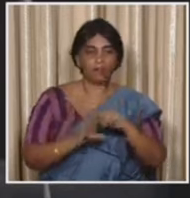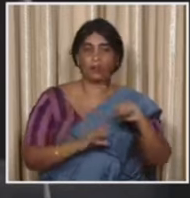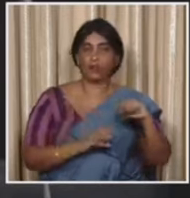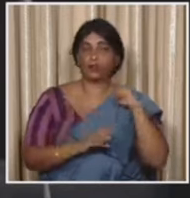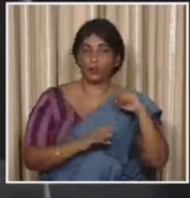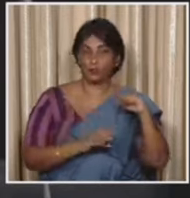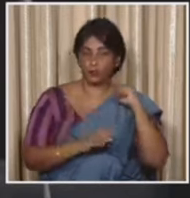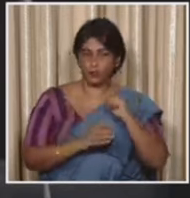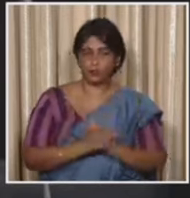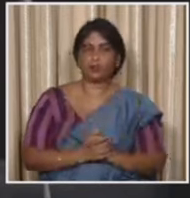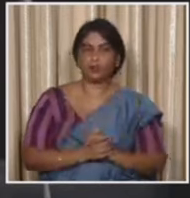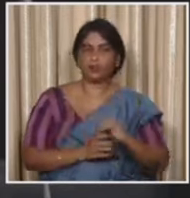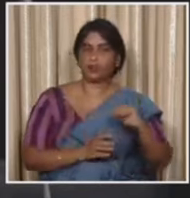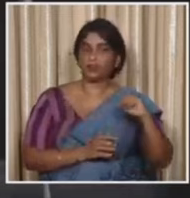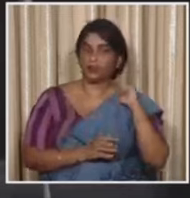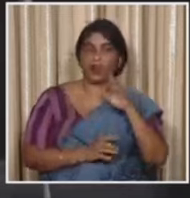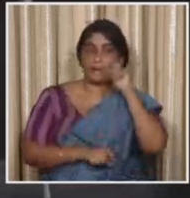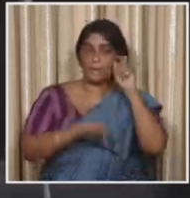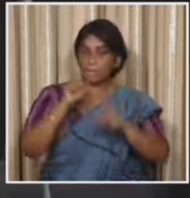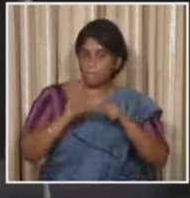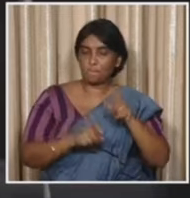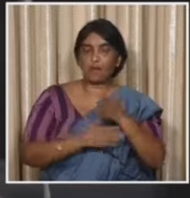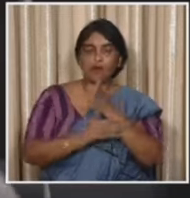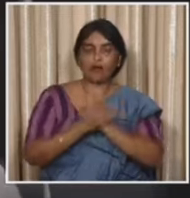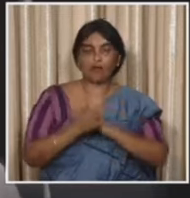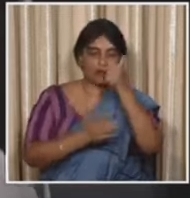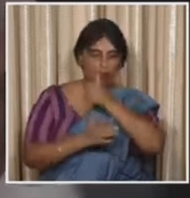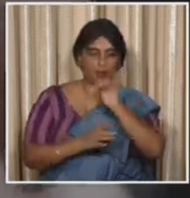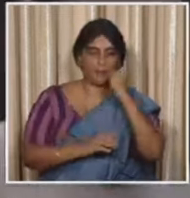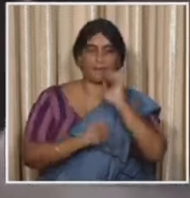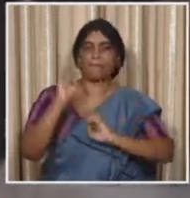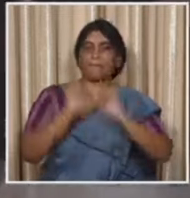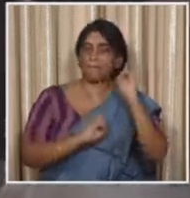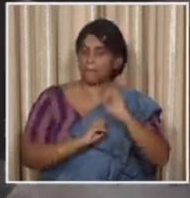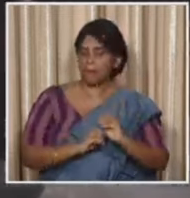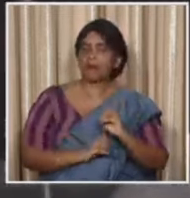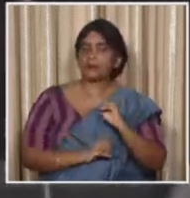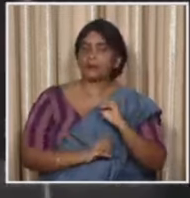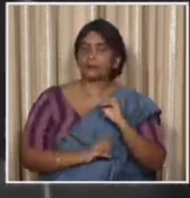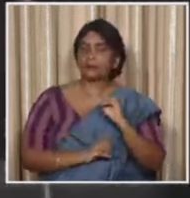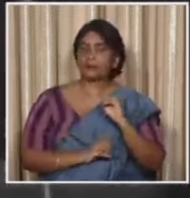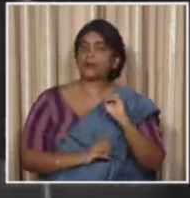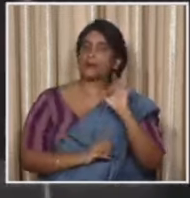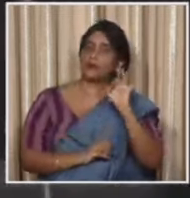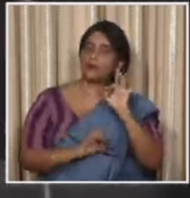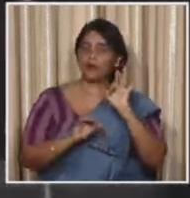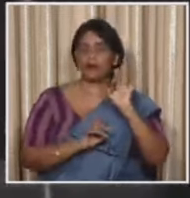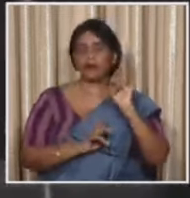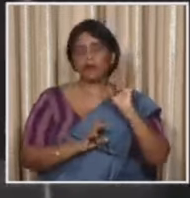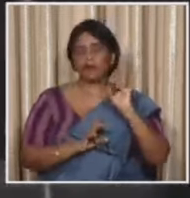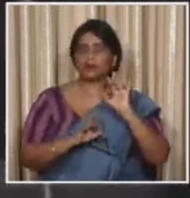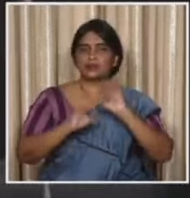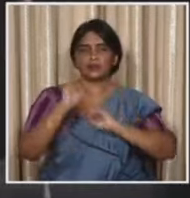කට්ටිය. මේ ප්‍රබලයෝ කියන මිනිස්සු භාගයක් දූෂිතයි 50%. 100ට තව 15ක් 20ක් 25ක්